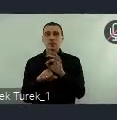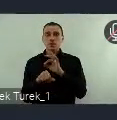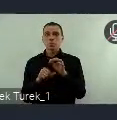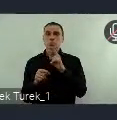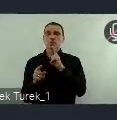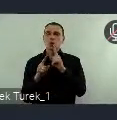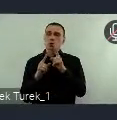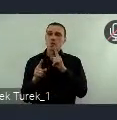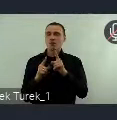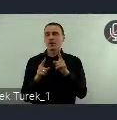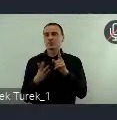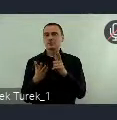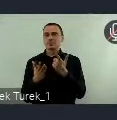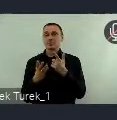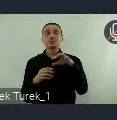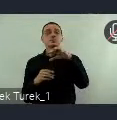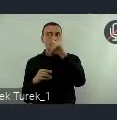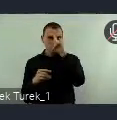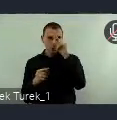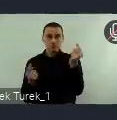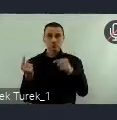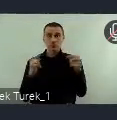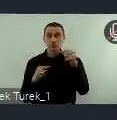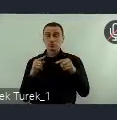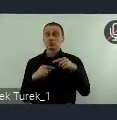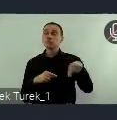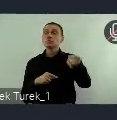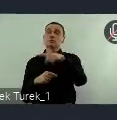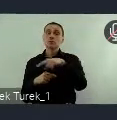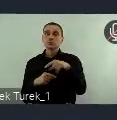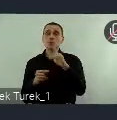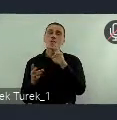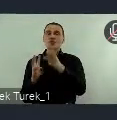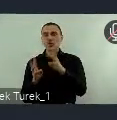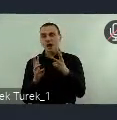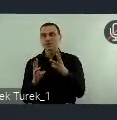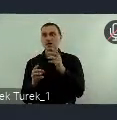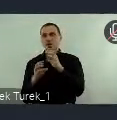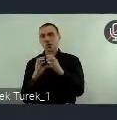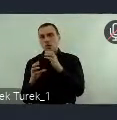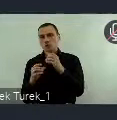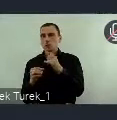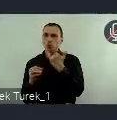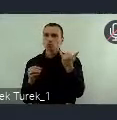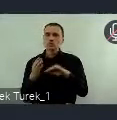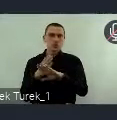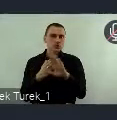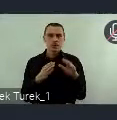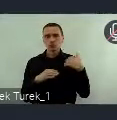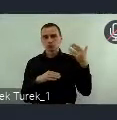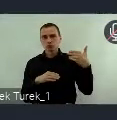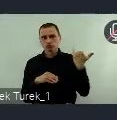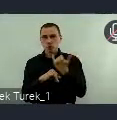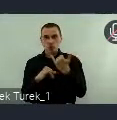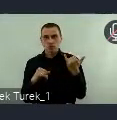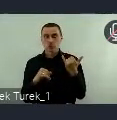uczestnicy będą brali udział w warsztatach dotyczących Komunikacji autoprezentacji i wystąpień publicznych a później